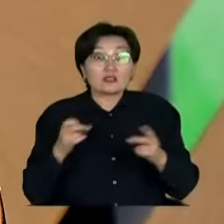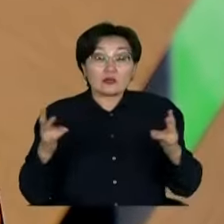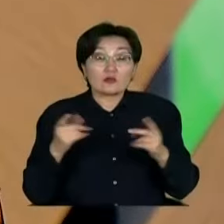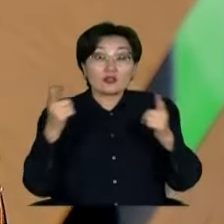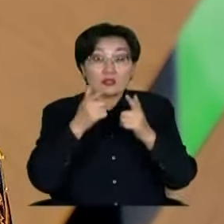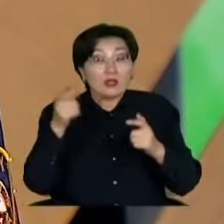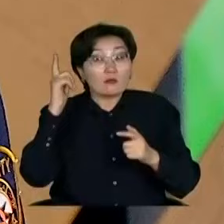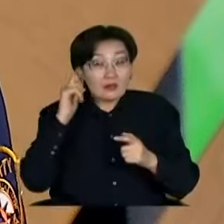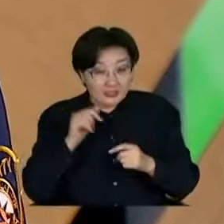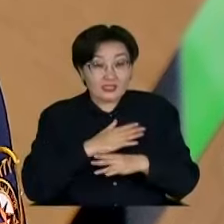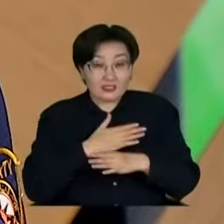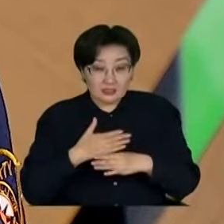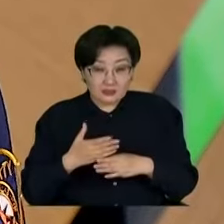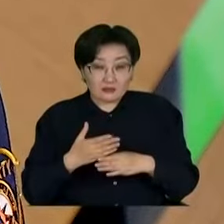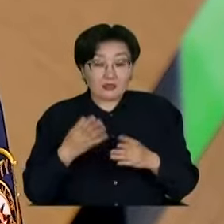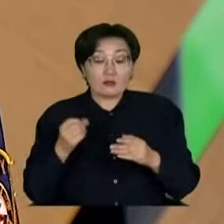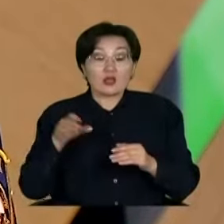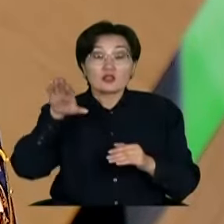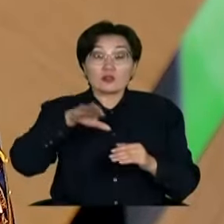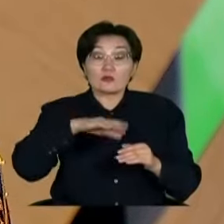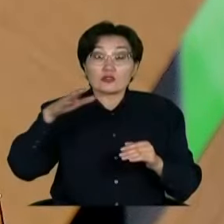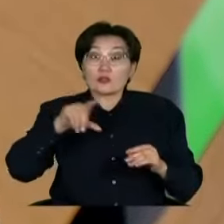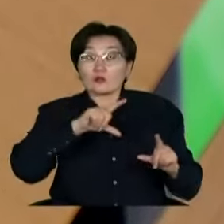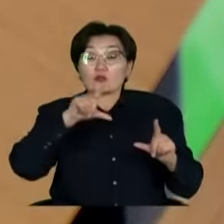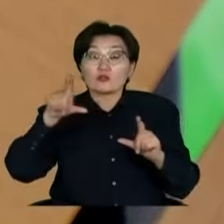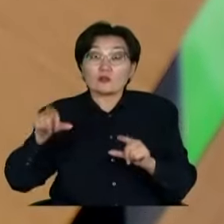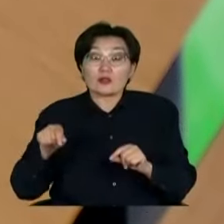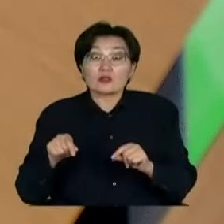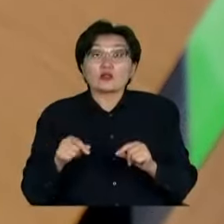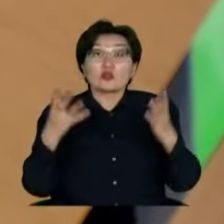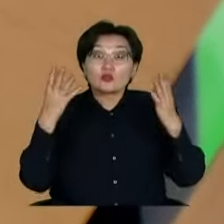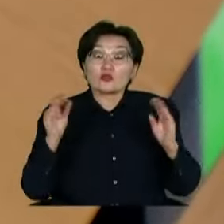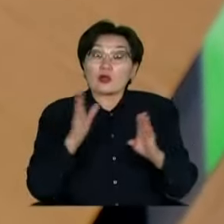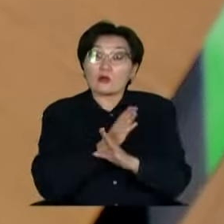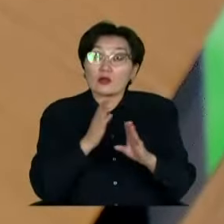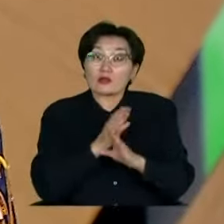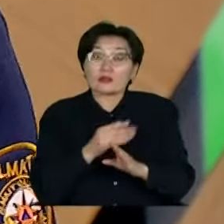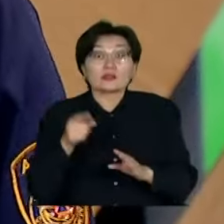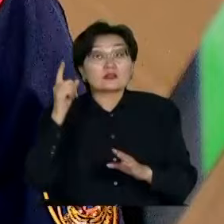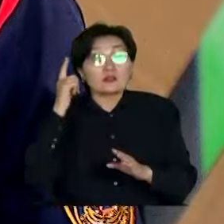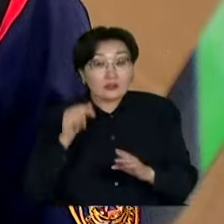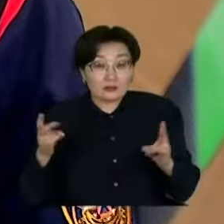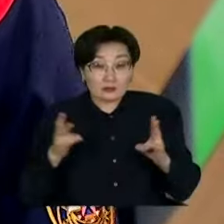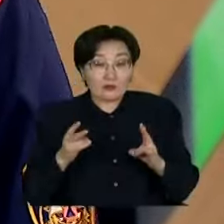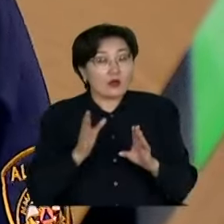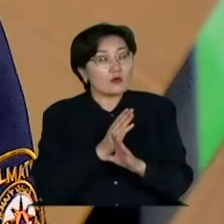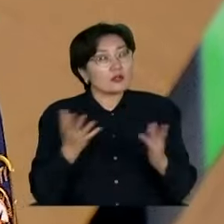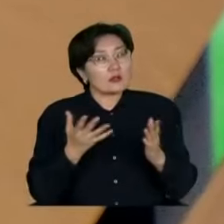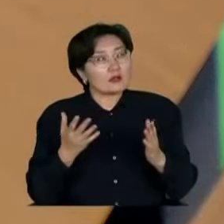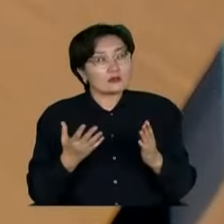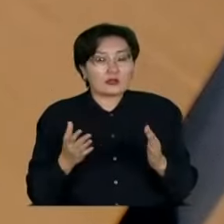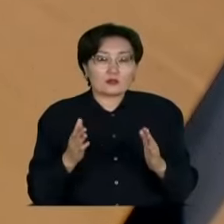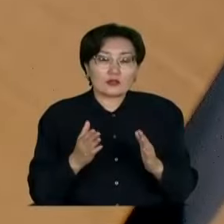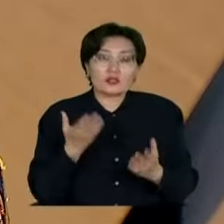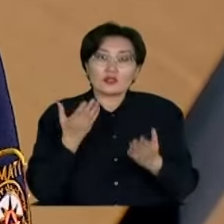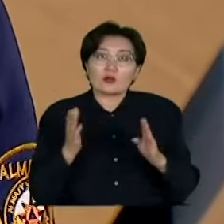ақпарат білгеннен кейін барып, тағы да тауға шығатын күннің ауа райын міндетті түрде білу керек. Ауа райы не көрсетіп тұр? Нашар ауа райы